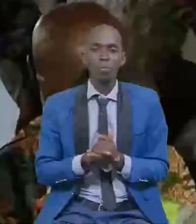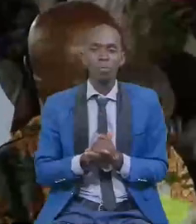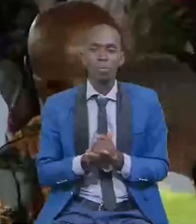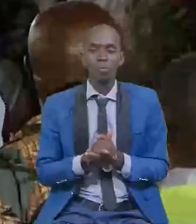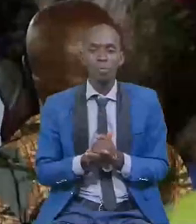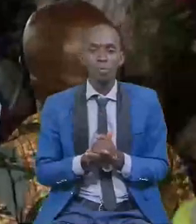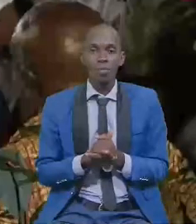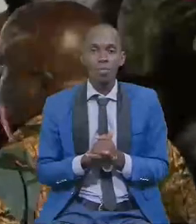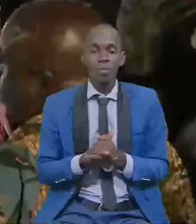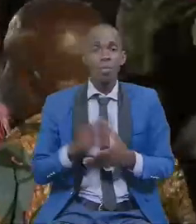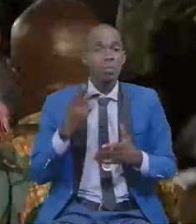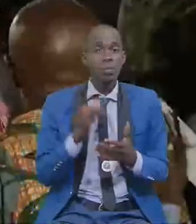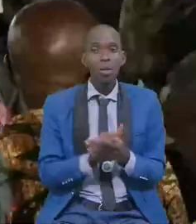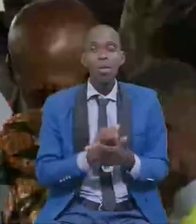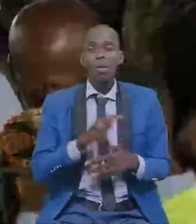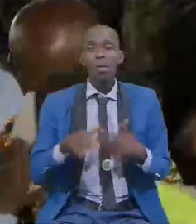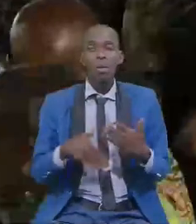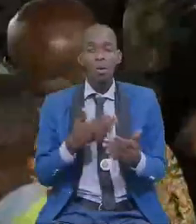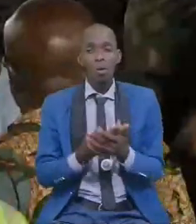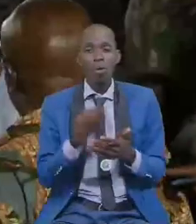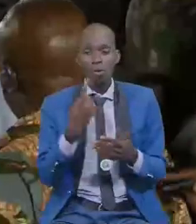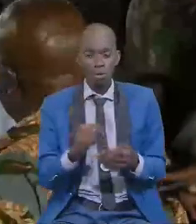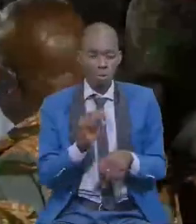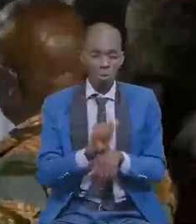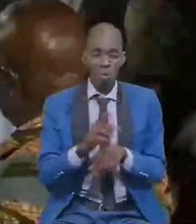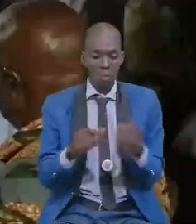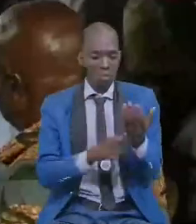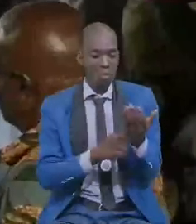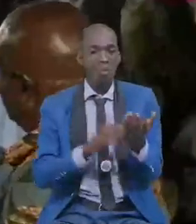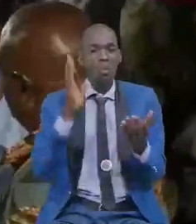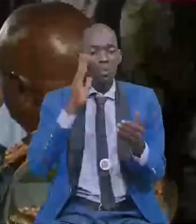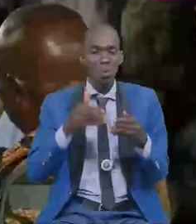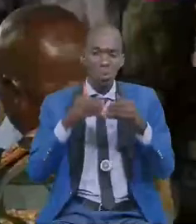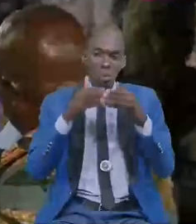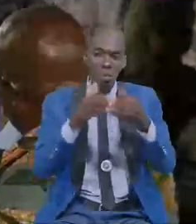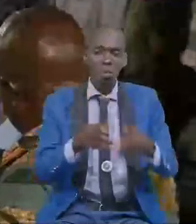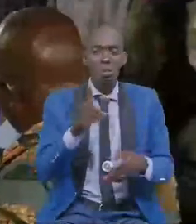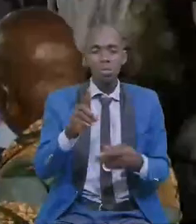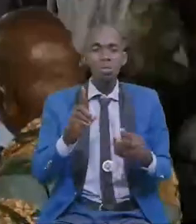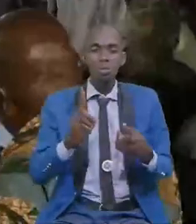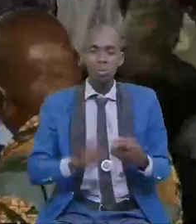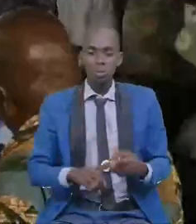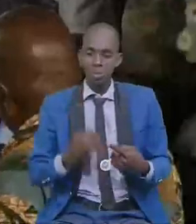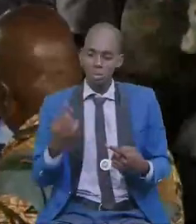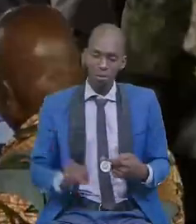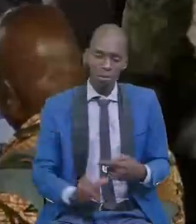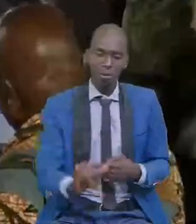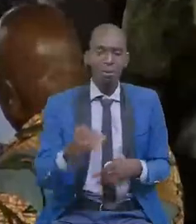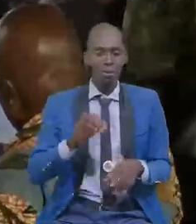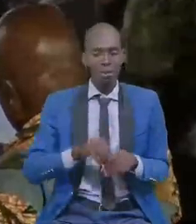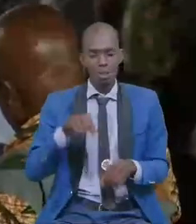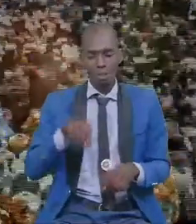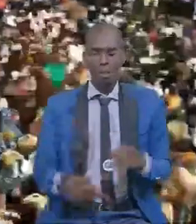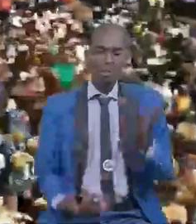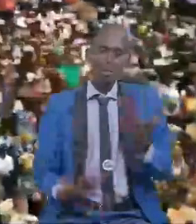Voyez, toutes ces œuvres des ténèbres vont te conduire à la perdition éternelle en enfer et pour toujours.